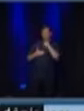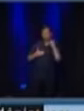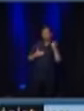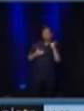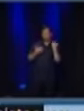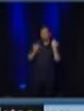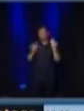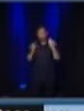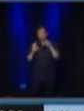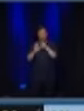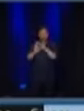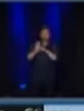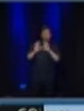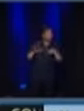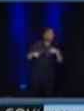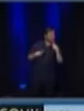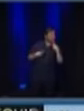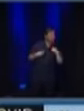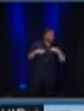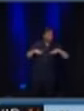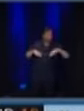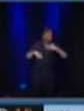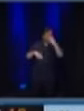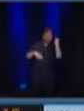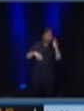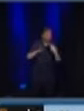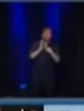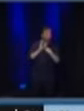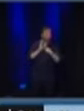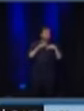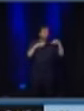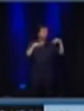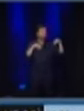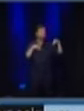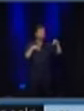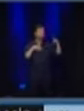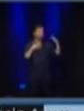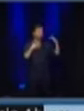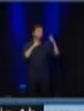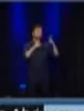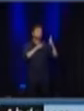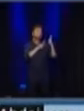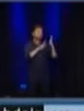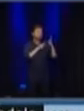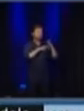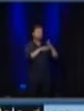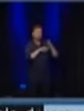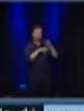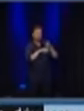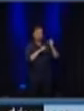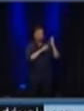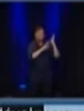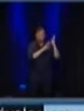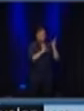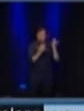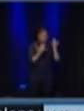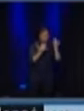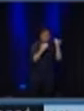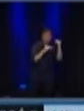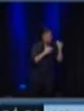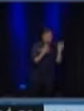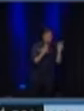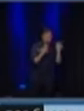avez pas dit. Je pense notamment au commerce où il y a toujours des limites de clients. Est-ce qu'il y a un